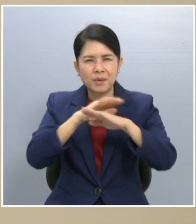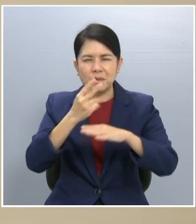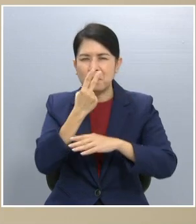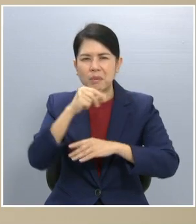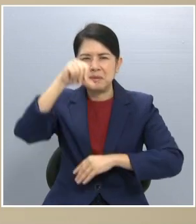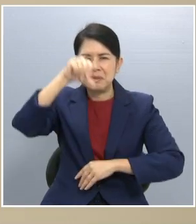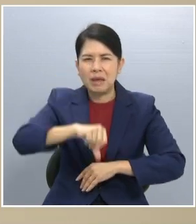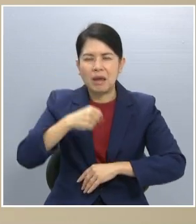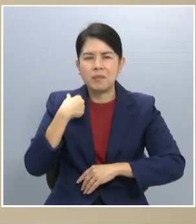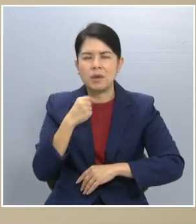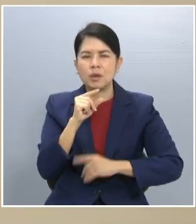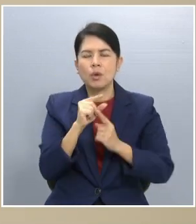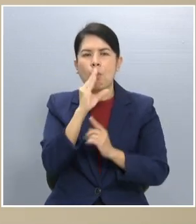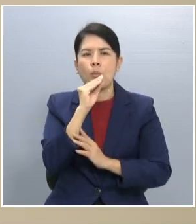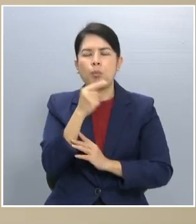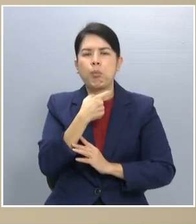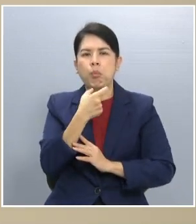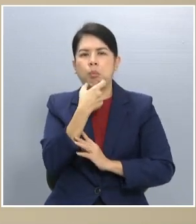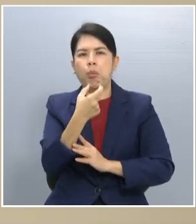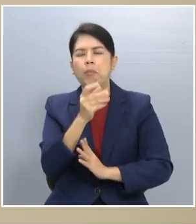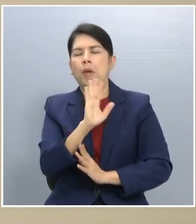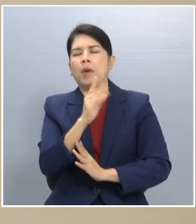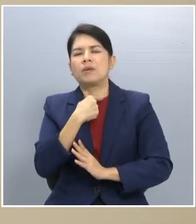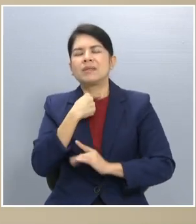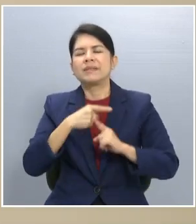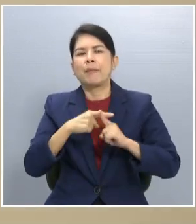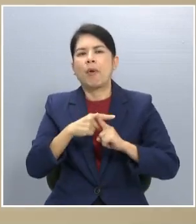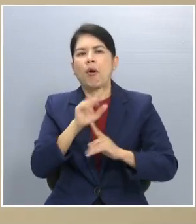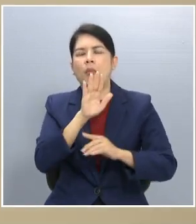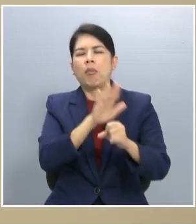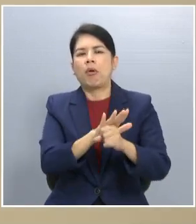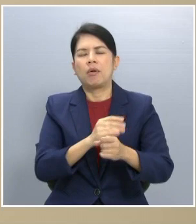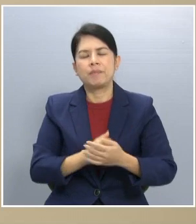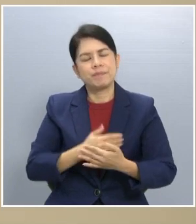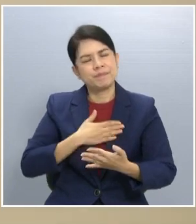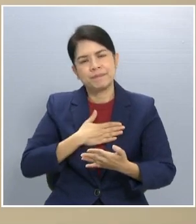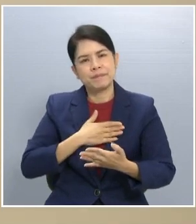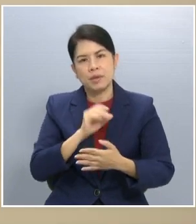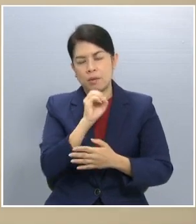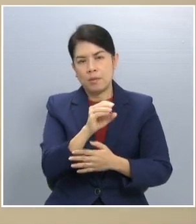ไม่พูดมากเจ็บคอเชียงใหม่วันที่ 7เมษายนไม่ต้องพูดก็เจ็บ